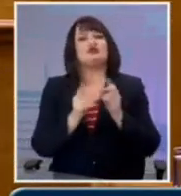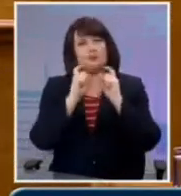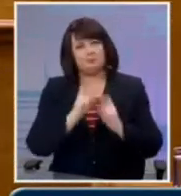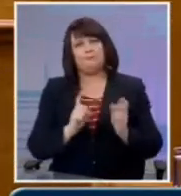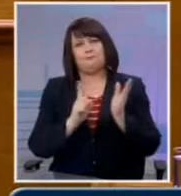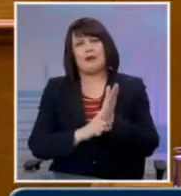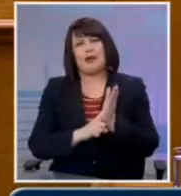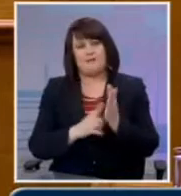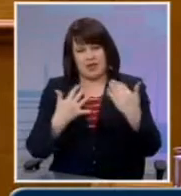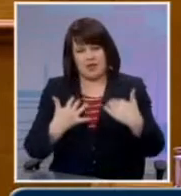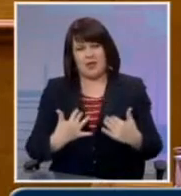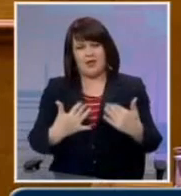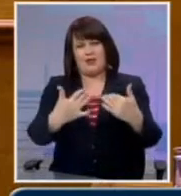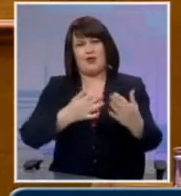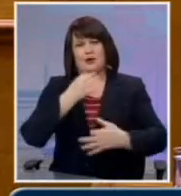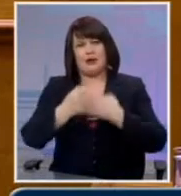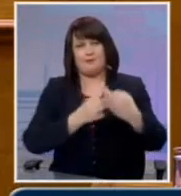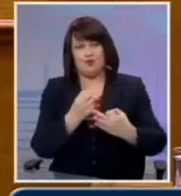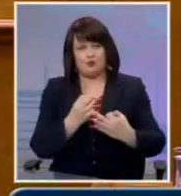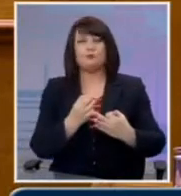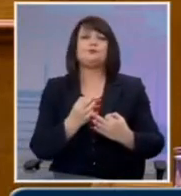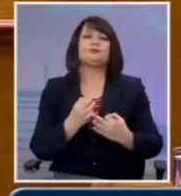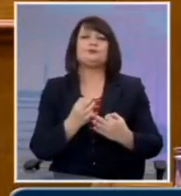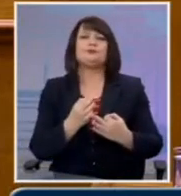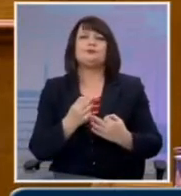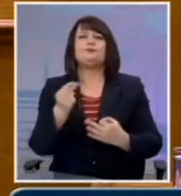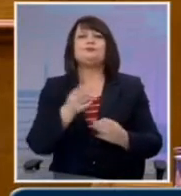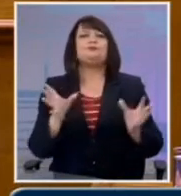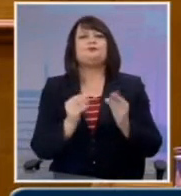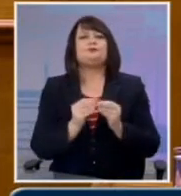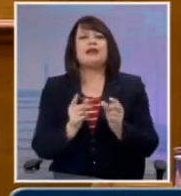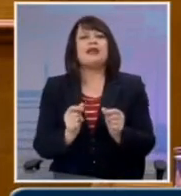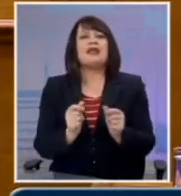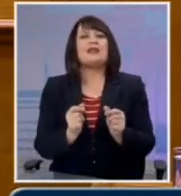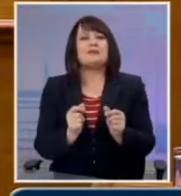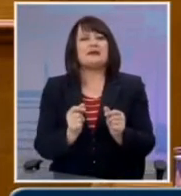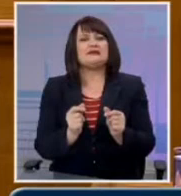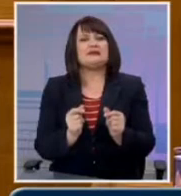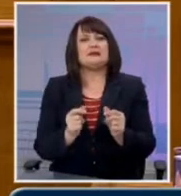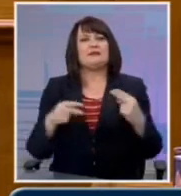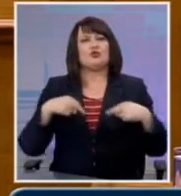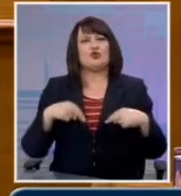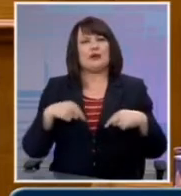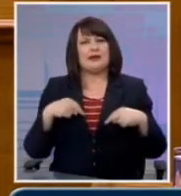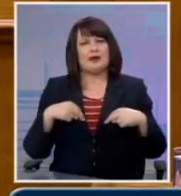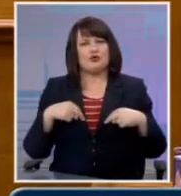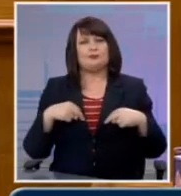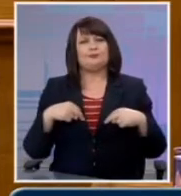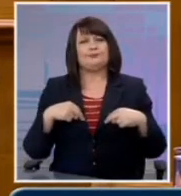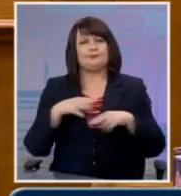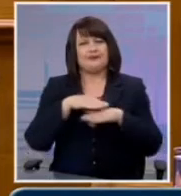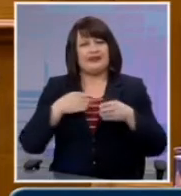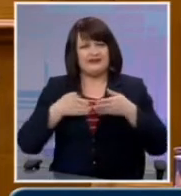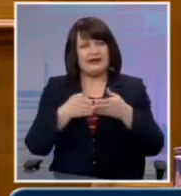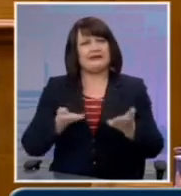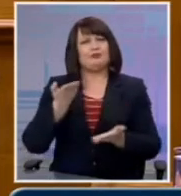μιλήσω ενώπιον της Ολομέλειας του Κοινοβουλίου, για τις ρυθμίσεις που προτείνει το Υπουργείο